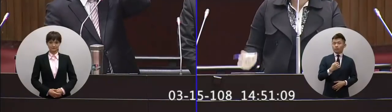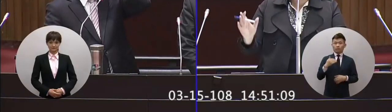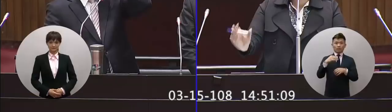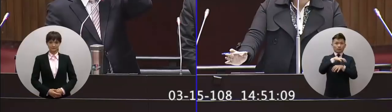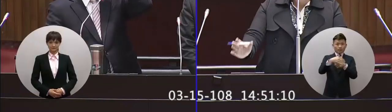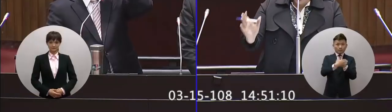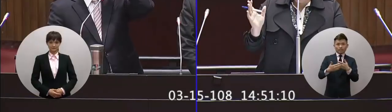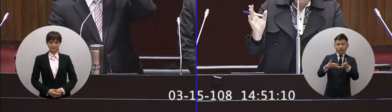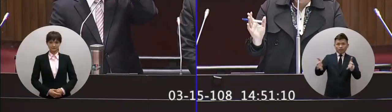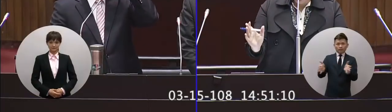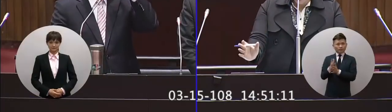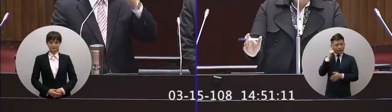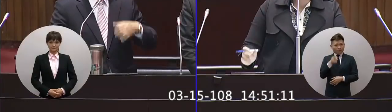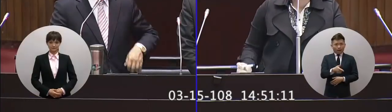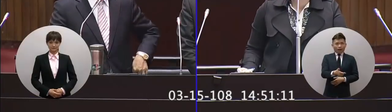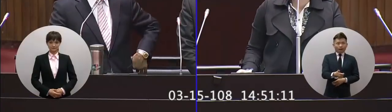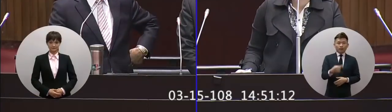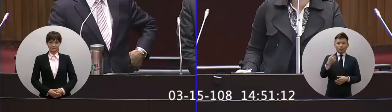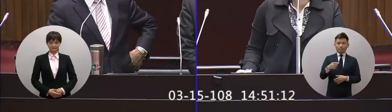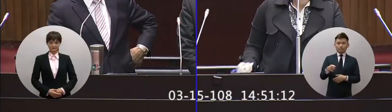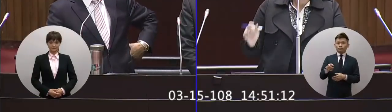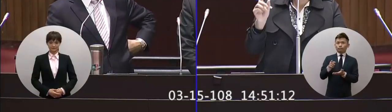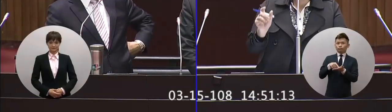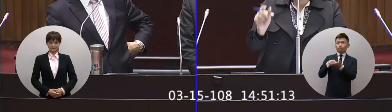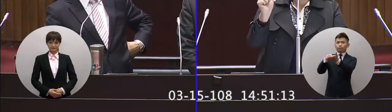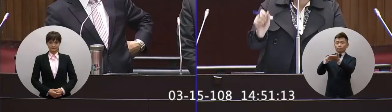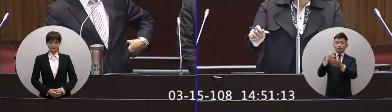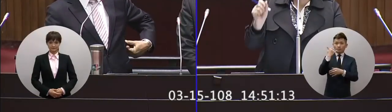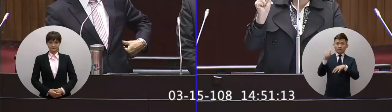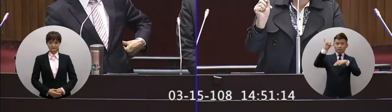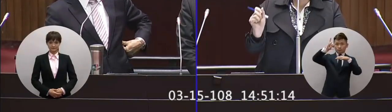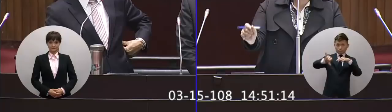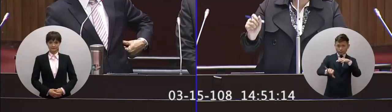保团体要求要做海下的调查。可是这